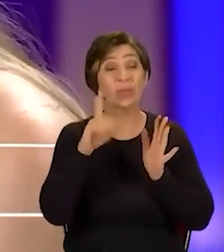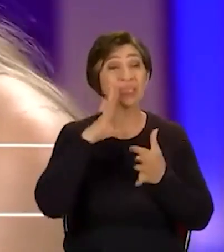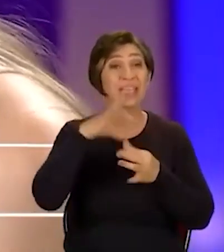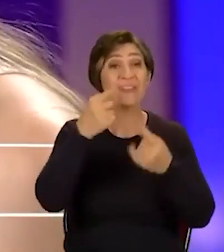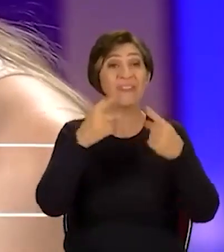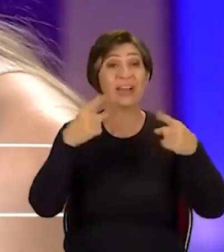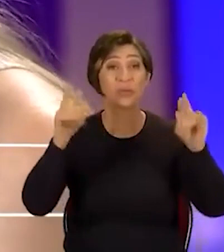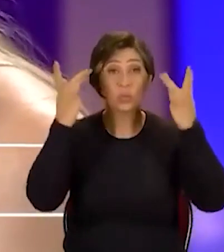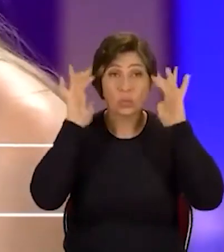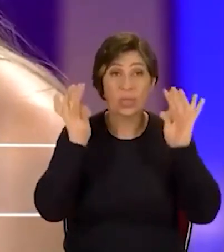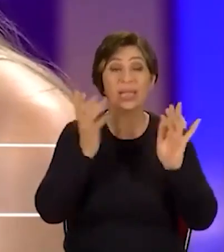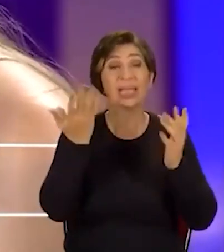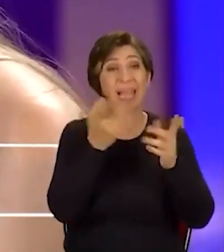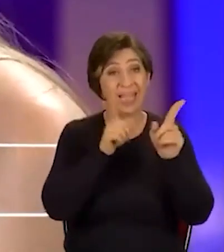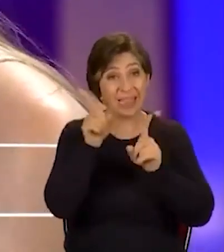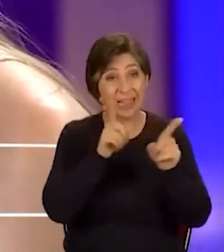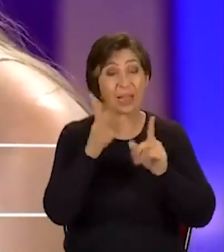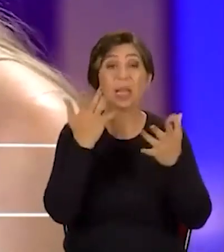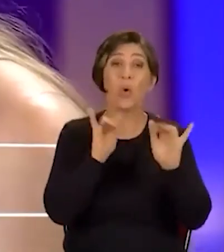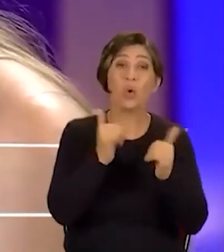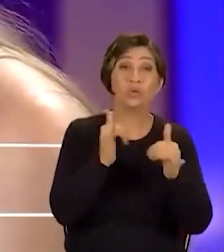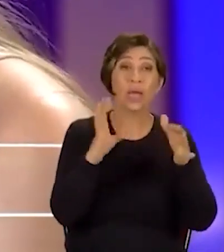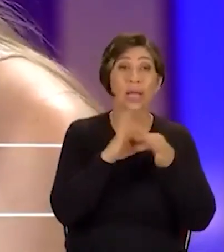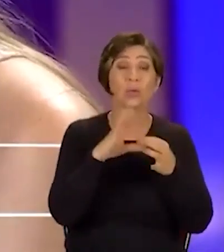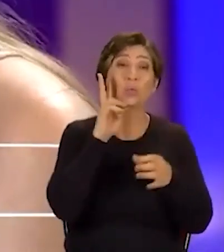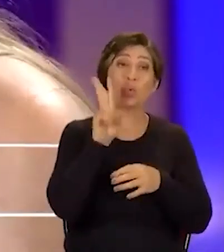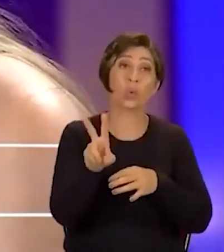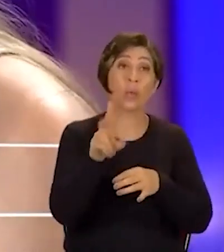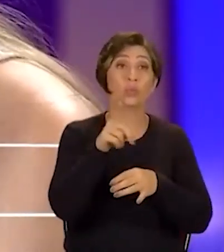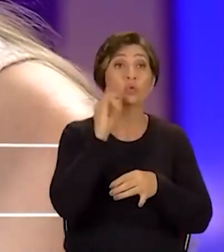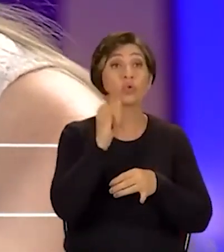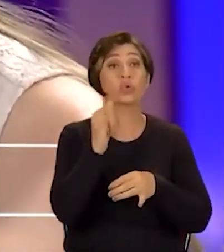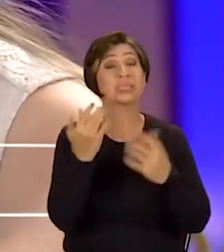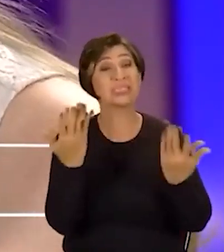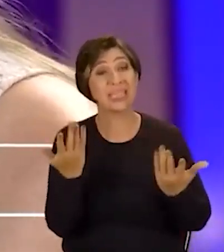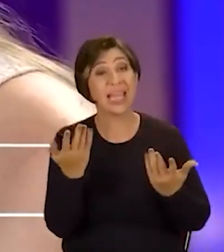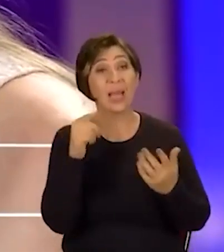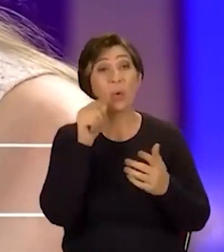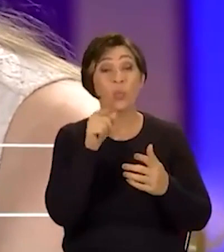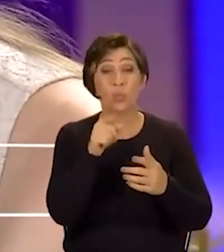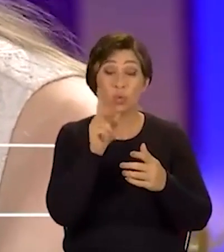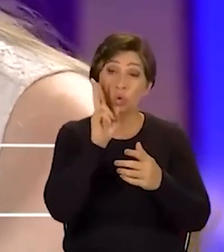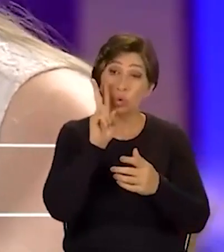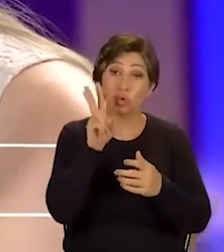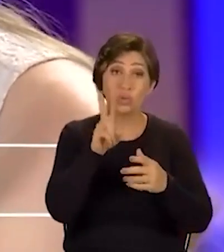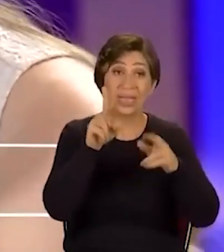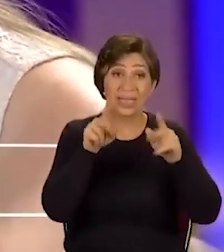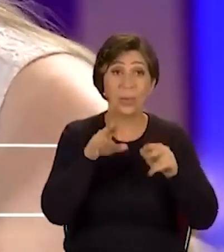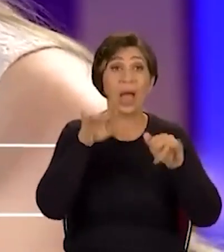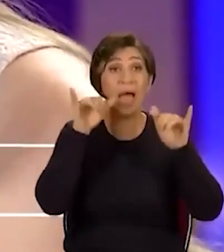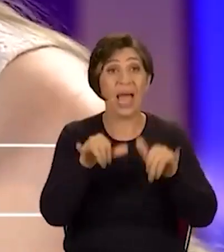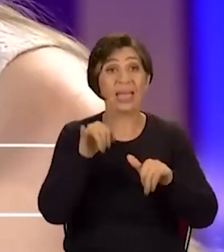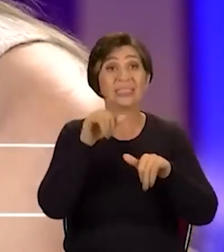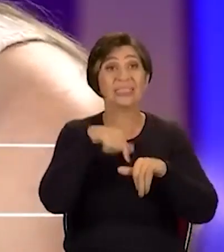farklı farklı kültürlere gerek internet aracılığıyla gerek oyun aracılığıyla maruz kalıyorlar. Bunun kötü tarafı şu: buna maruz kaldıkları gibi aynı zamanda